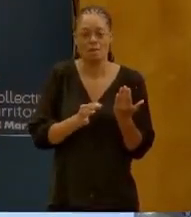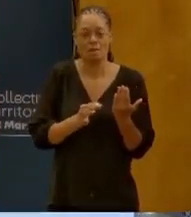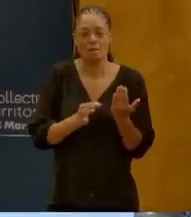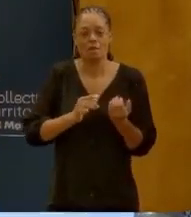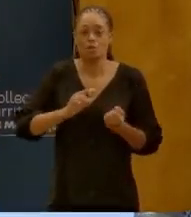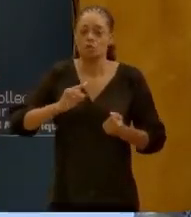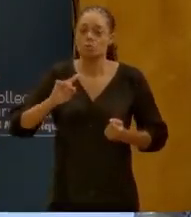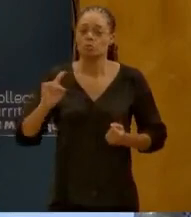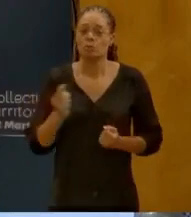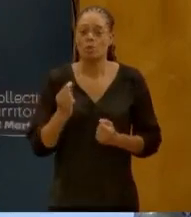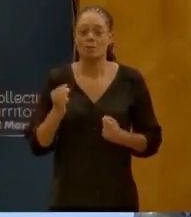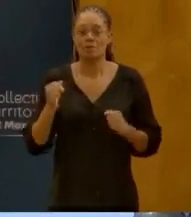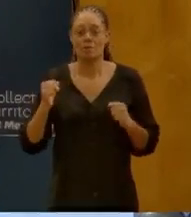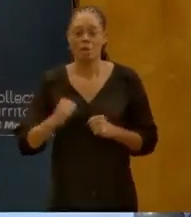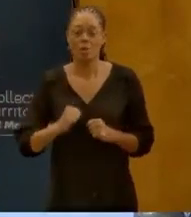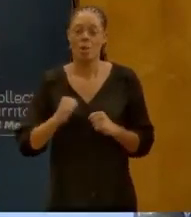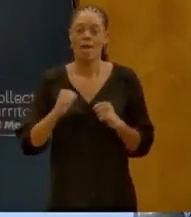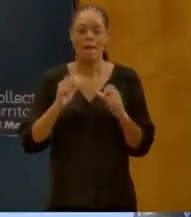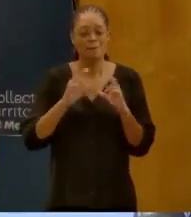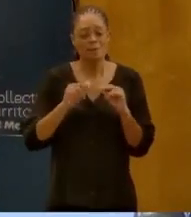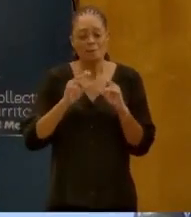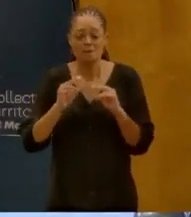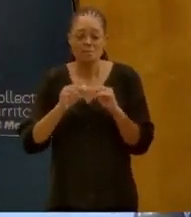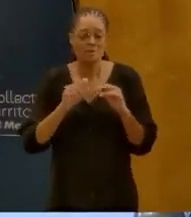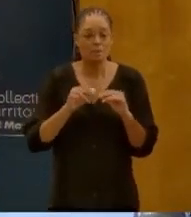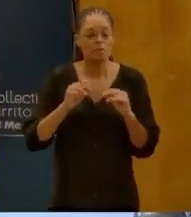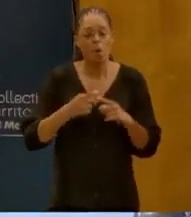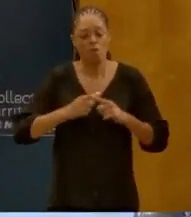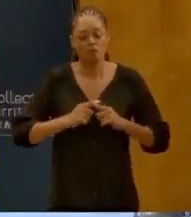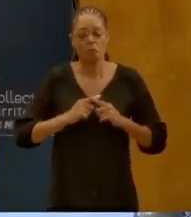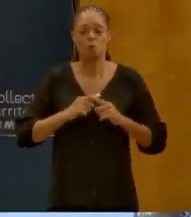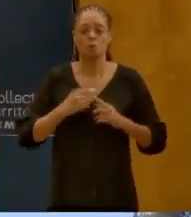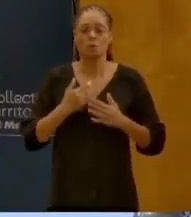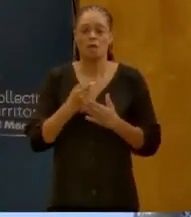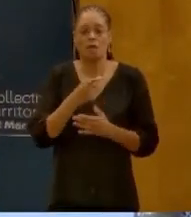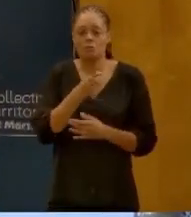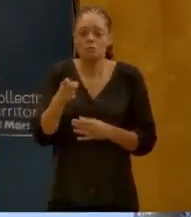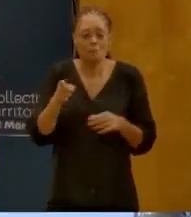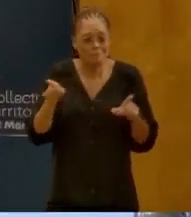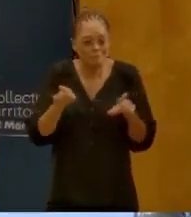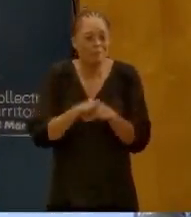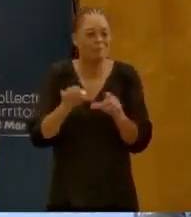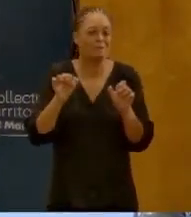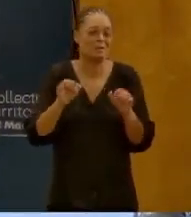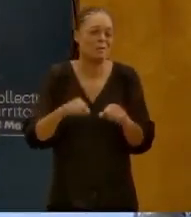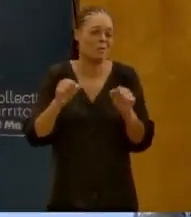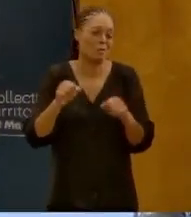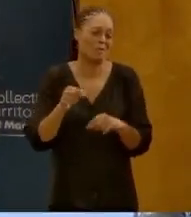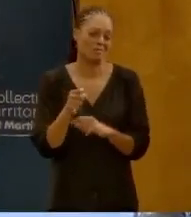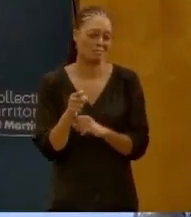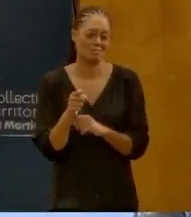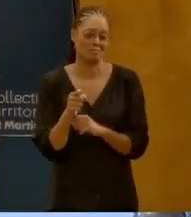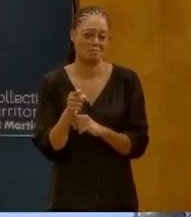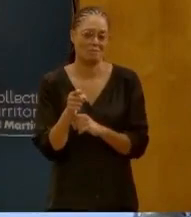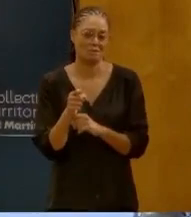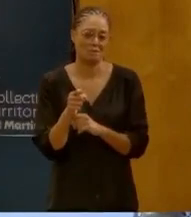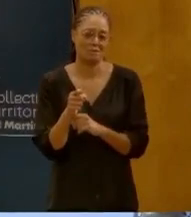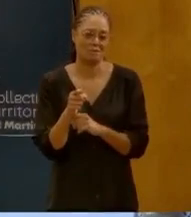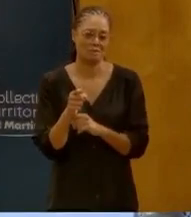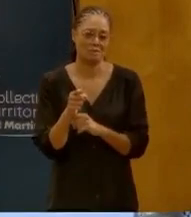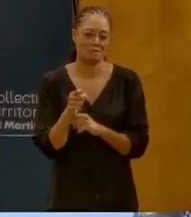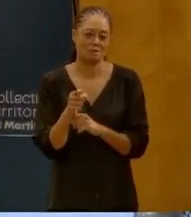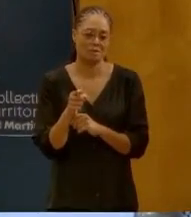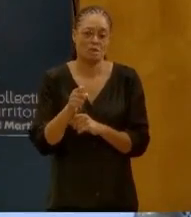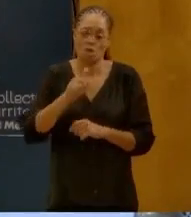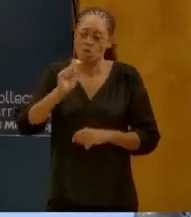Malgré les explications qui sont données, j'ai la conviction que vous partagez comme nous la logique dans laquelle on est. Vous auriez